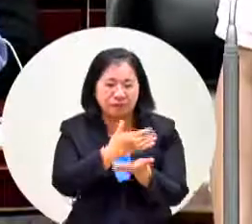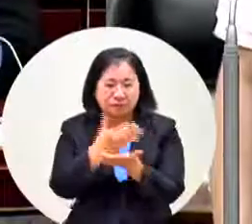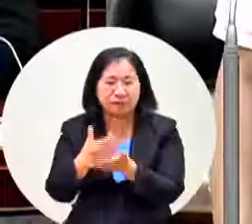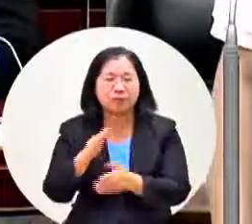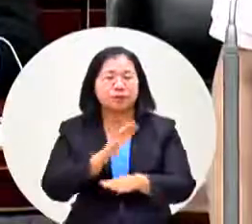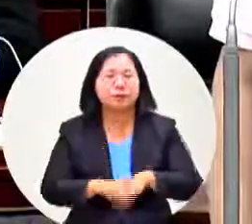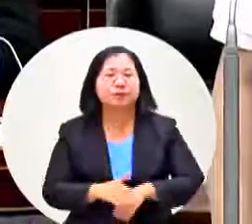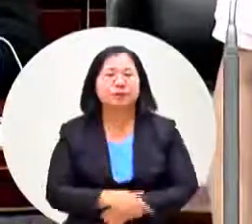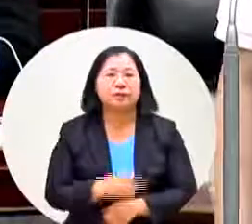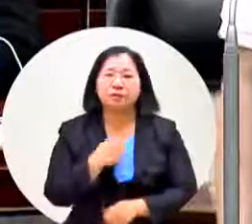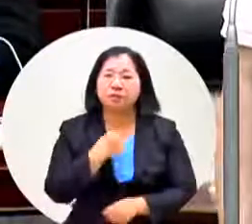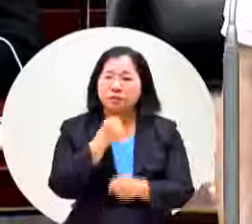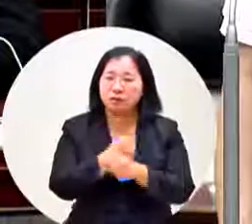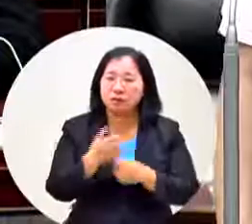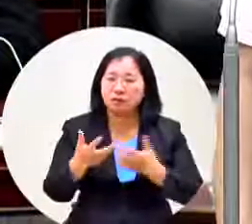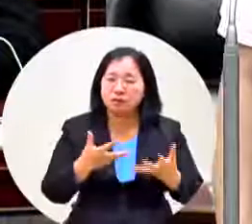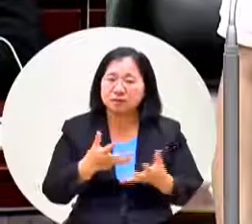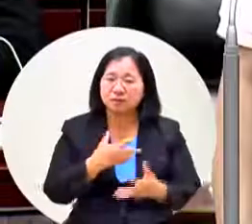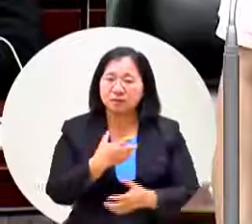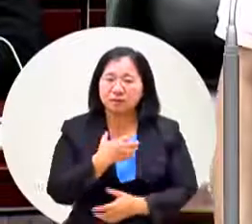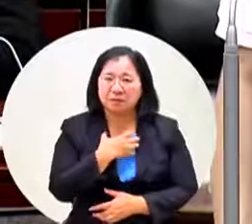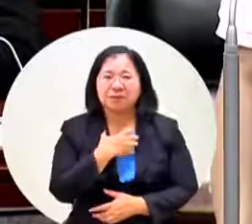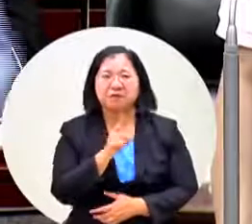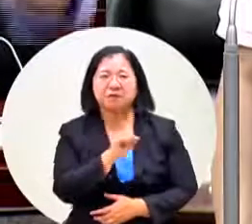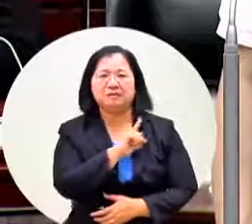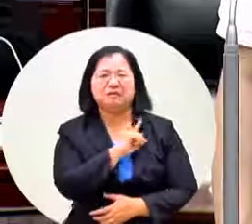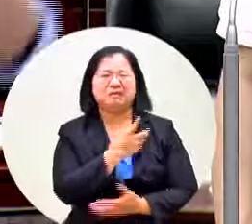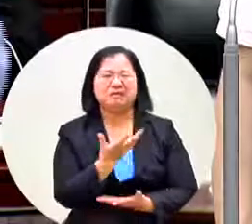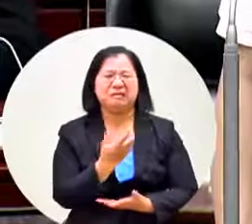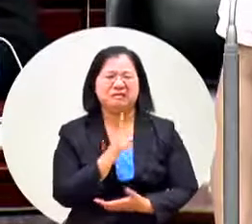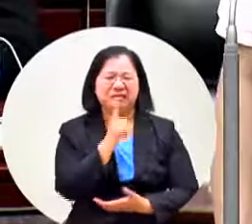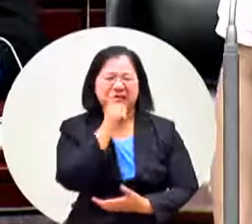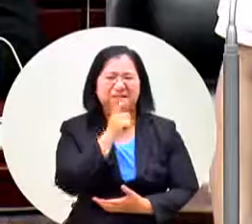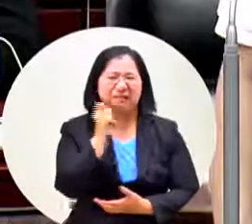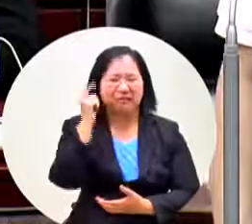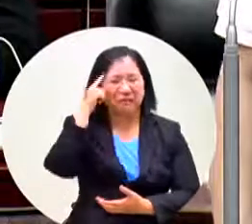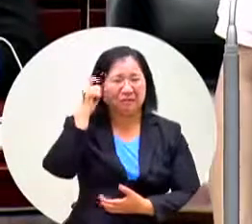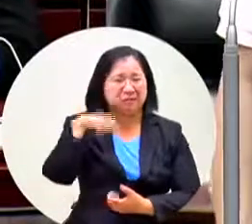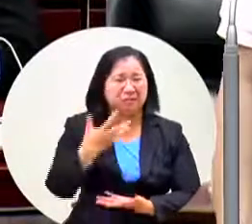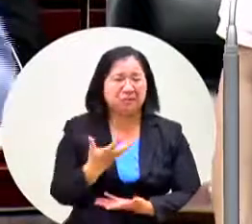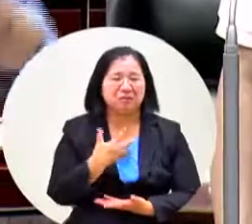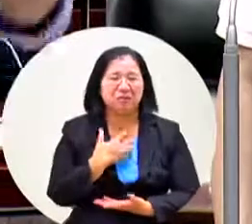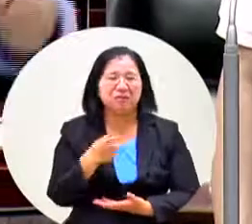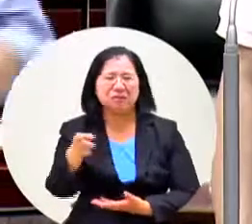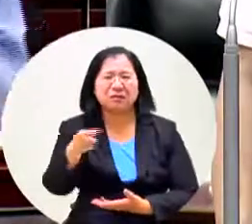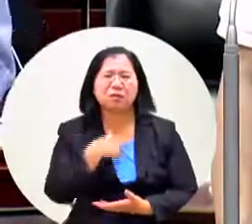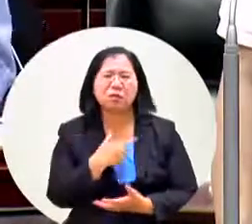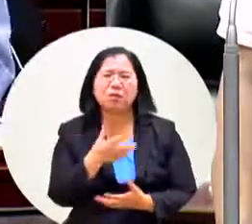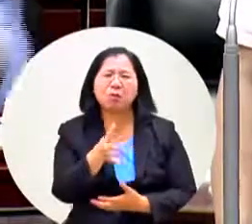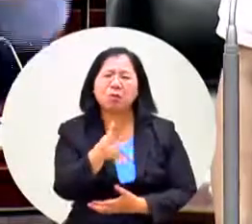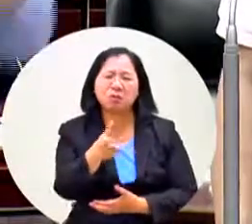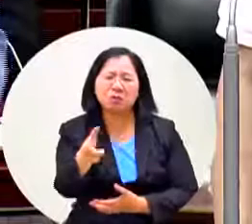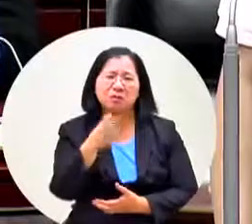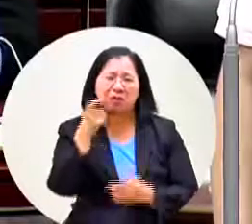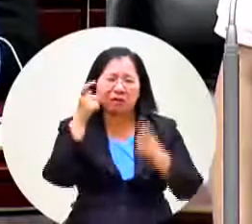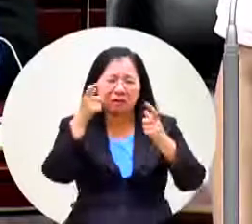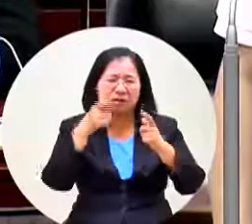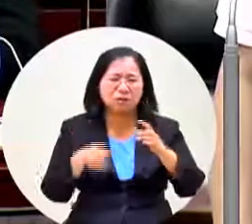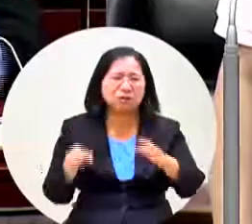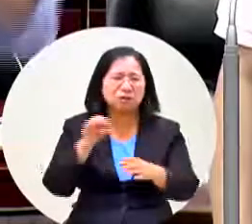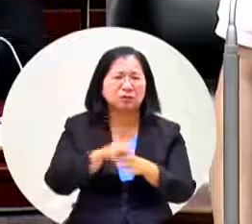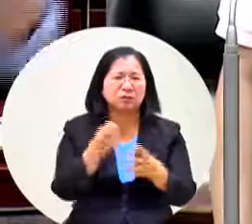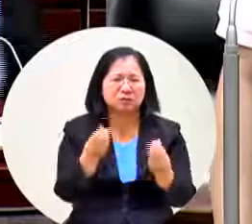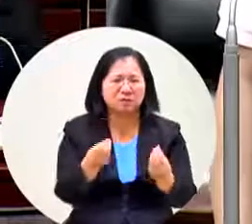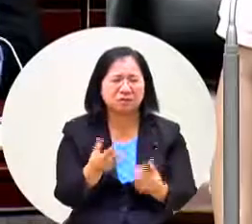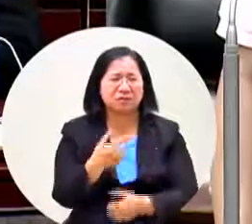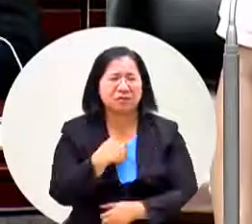薪的困境才能够解决。所以议员，我觉得我们做事情最怕一厢情愿。哎，你为什么不